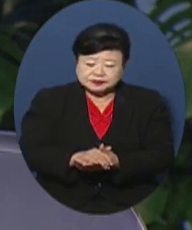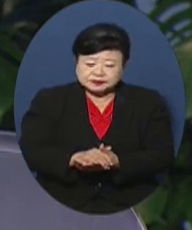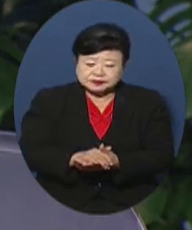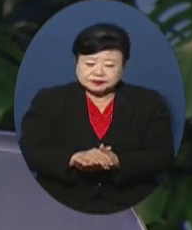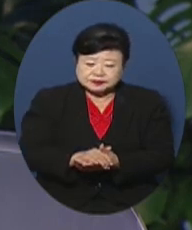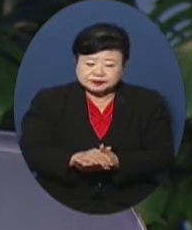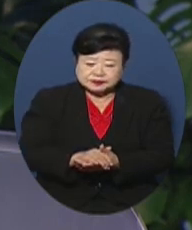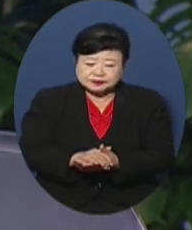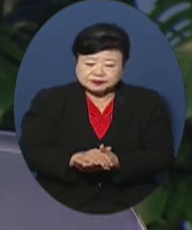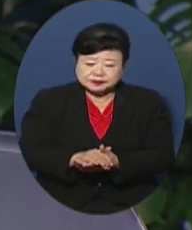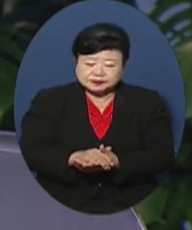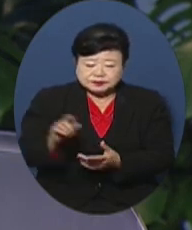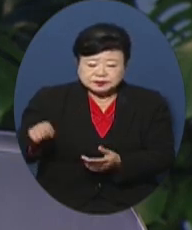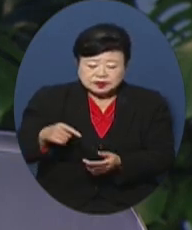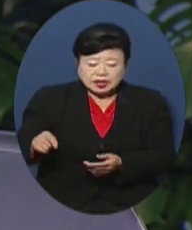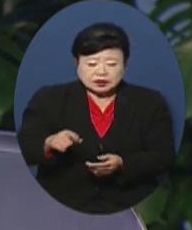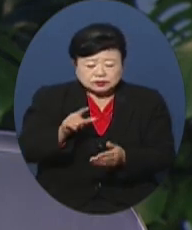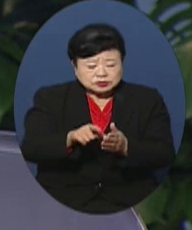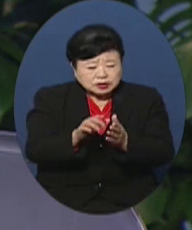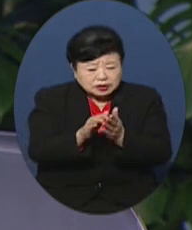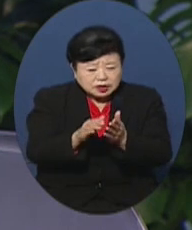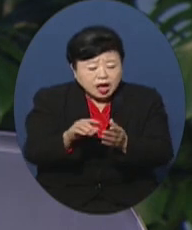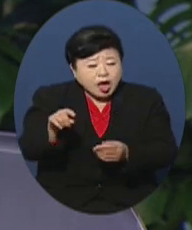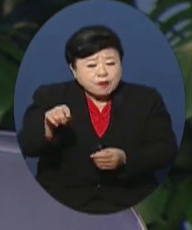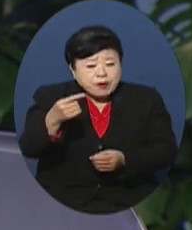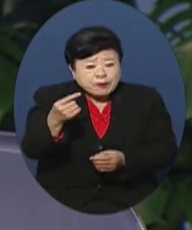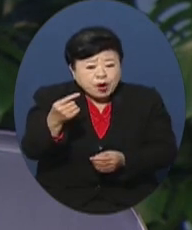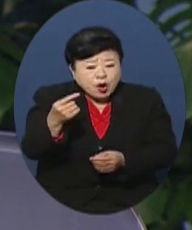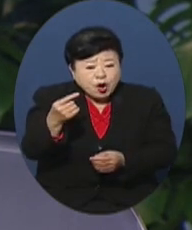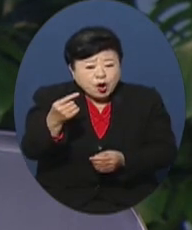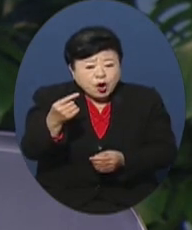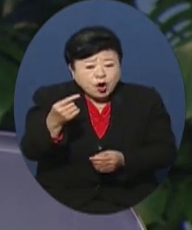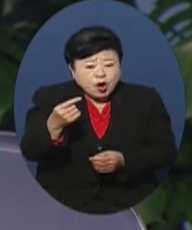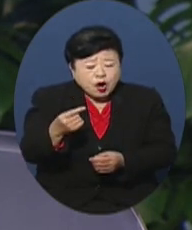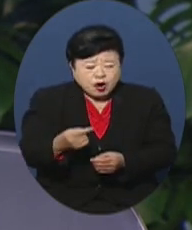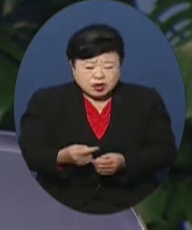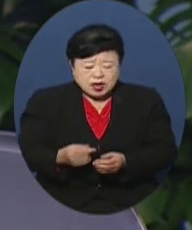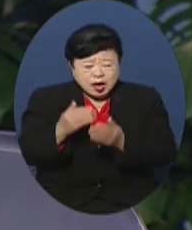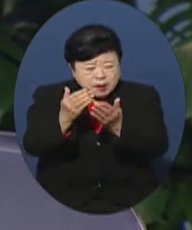항해를 시작한 이후 100번 넘게 암초에